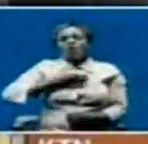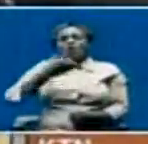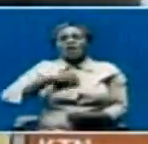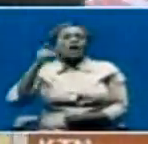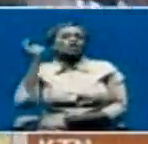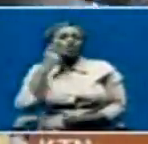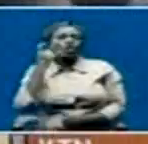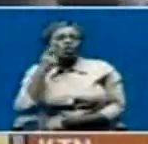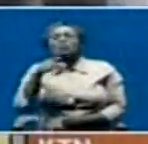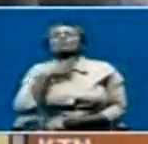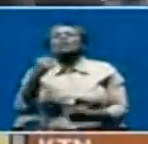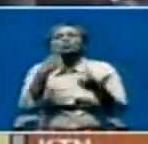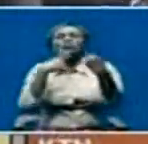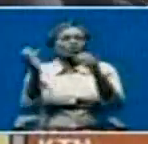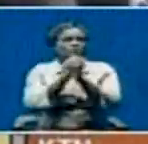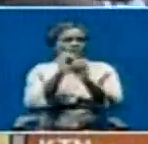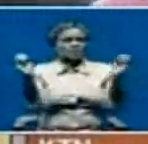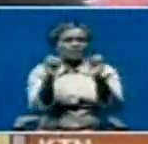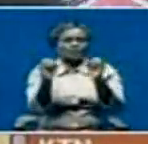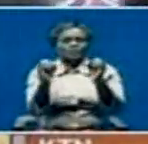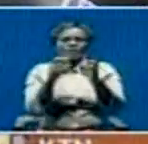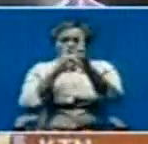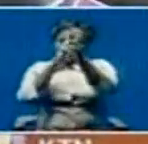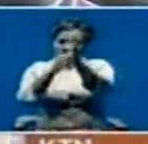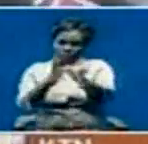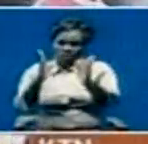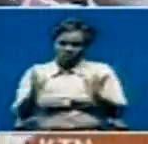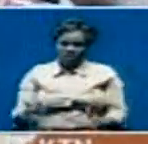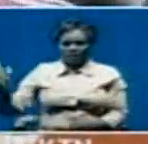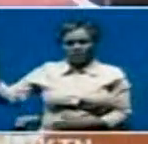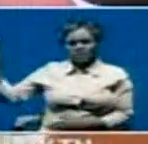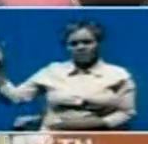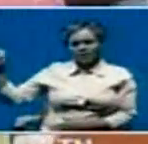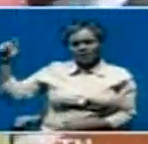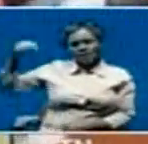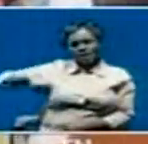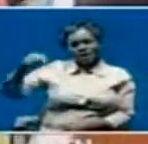huta kuiz aj lof leo nairobi